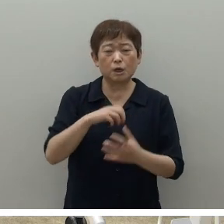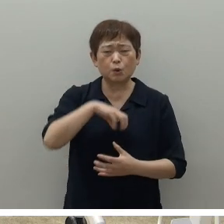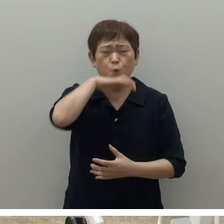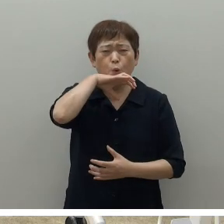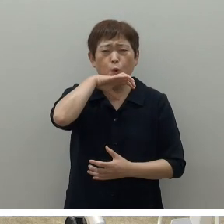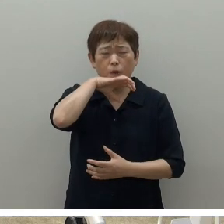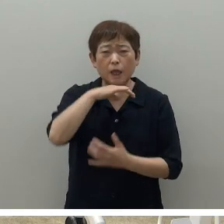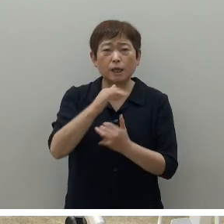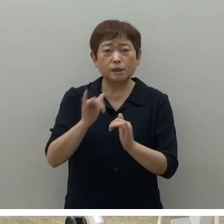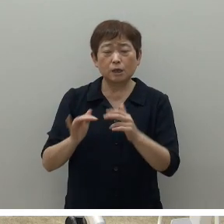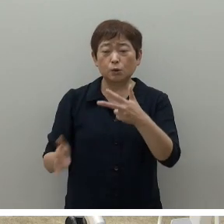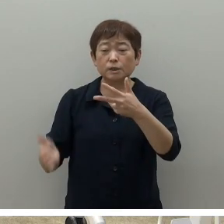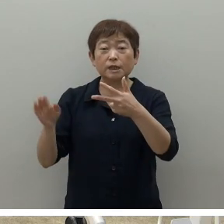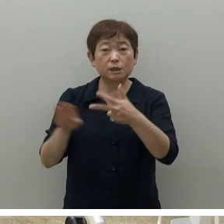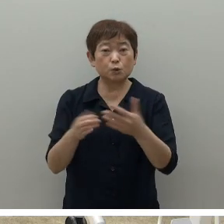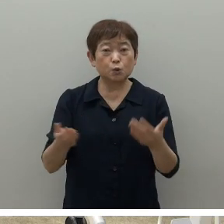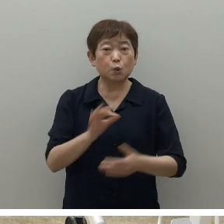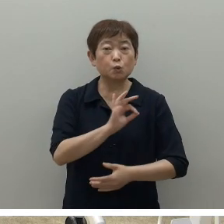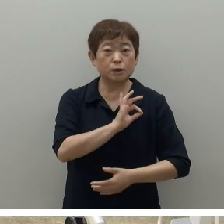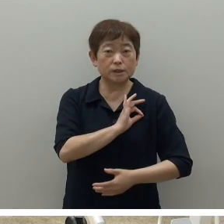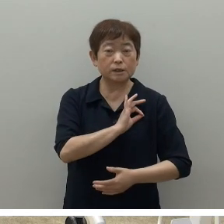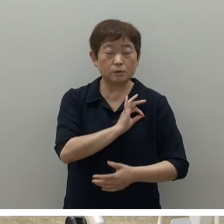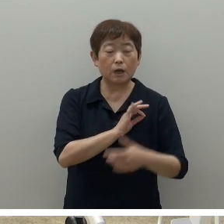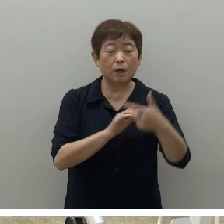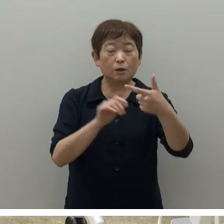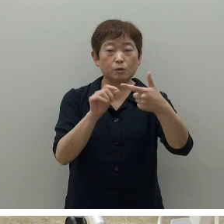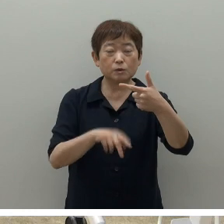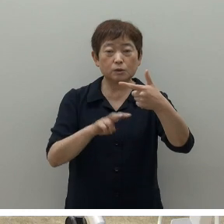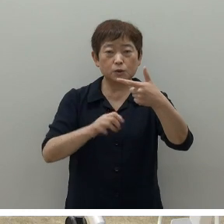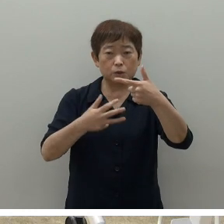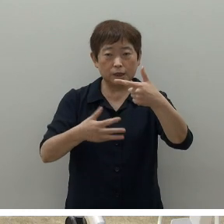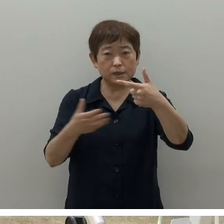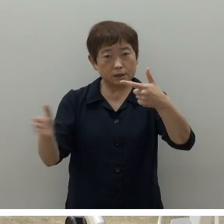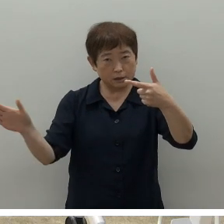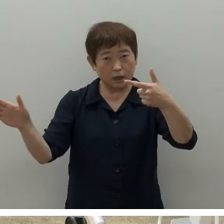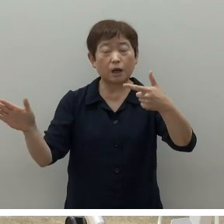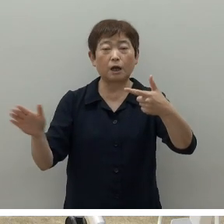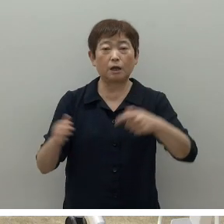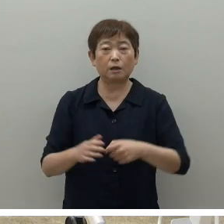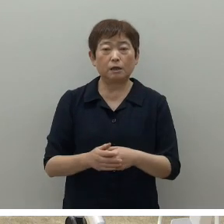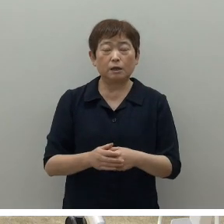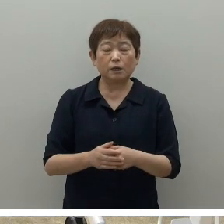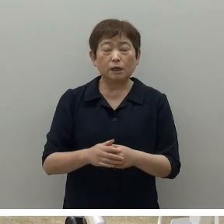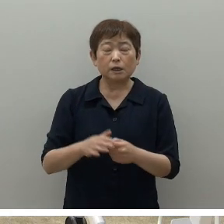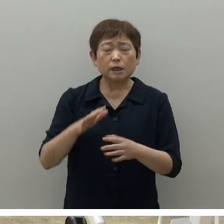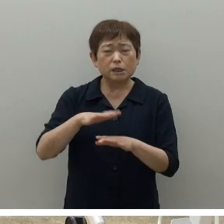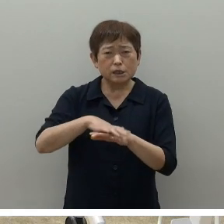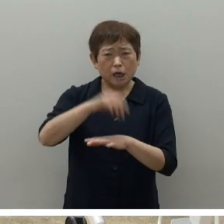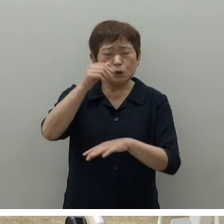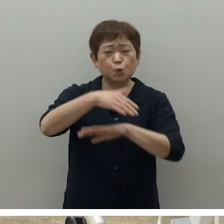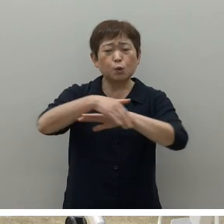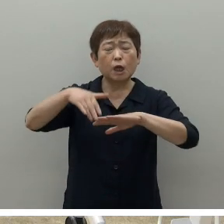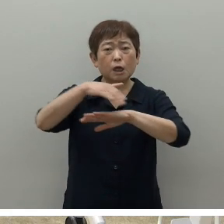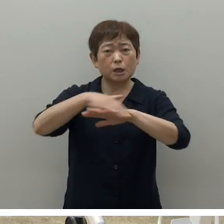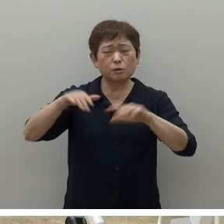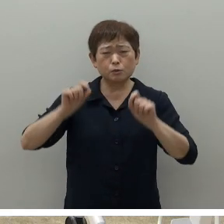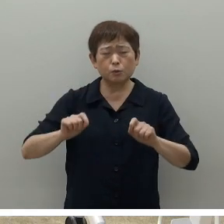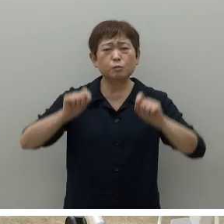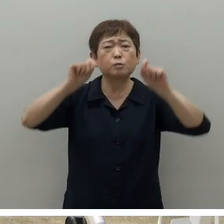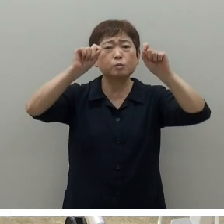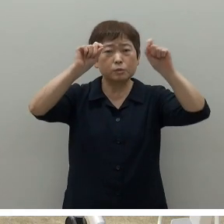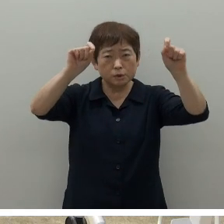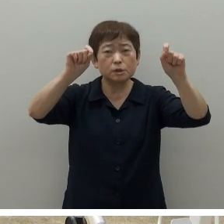や高齢者施設等の従事者には6月28日から、それぞれ当初計画より早